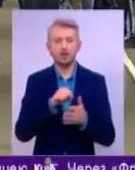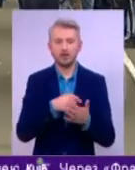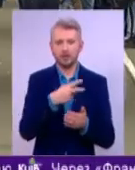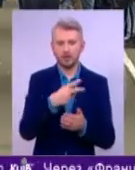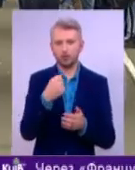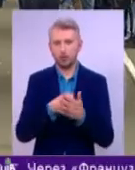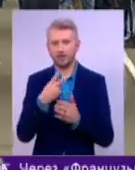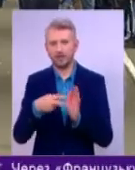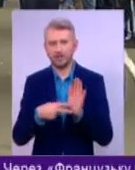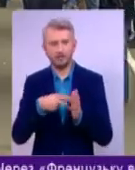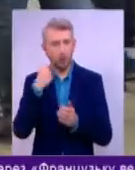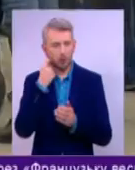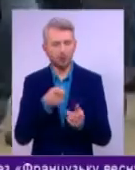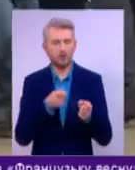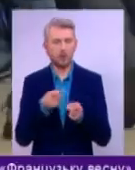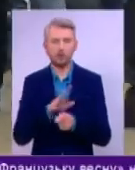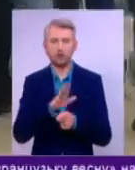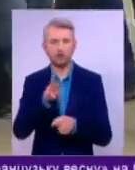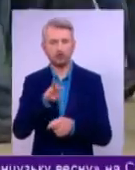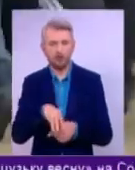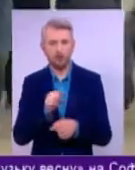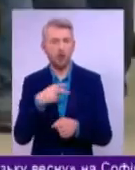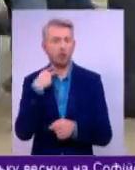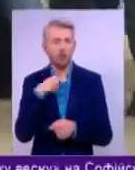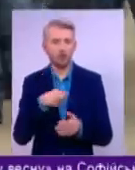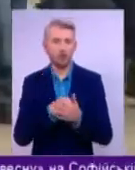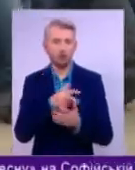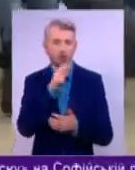до 27 років, загрожує уже не штраф, а ув'язнення до